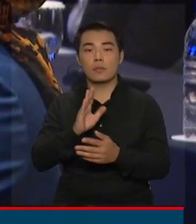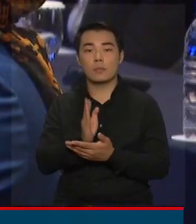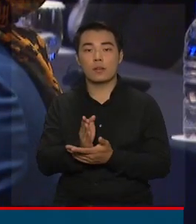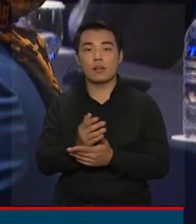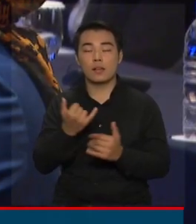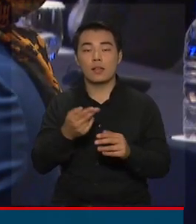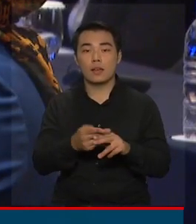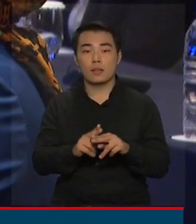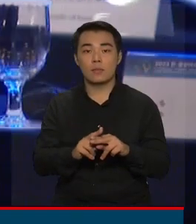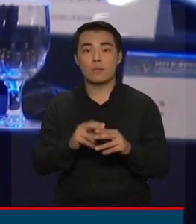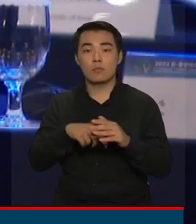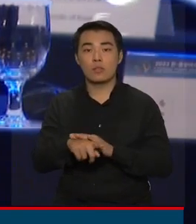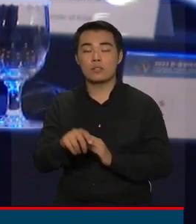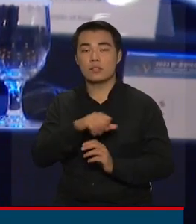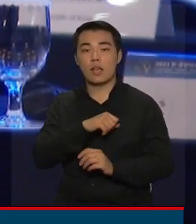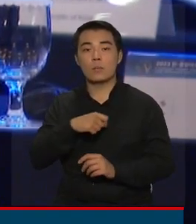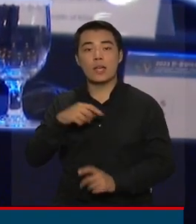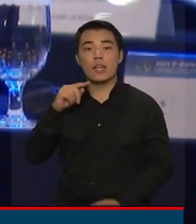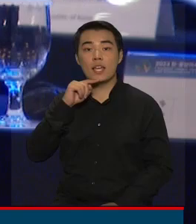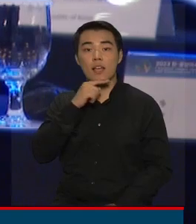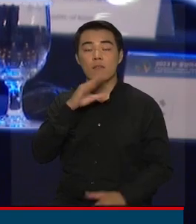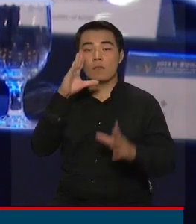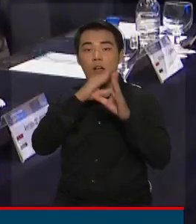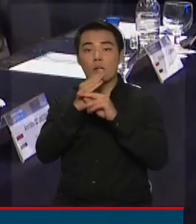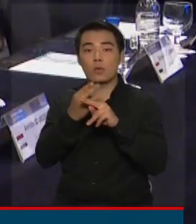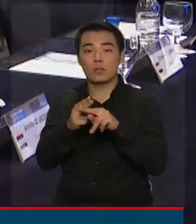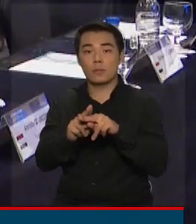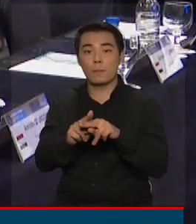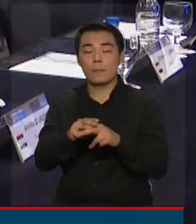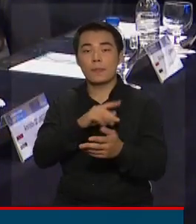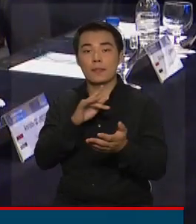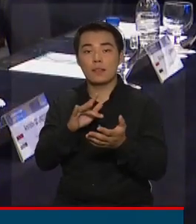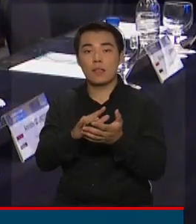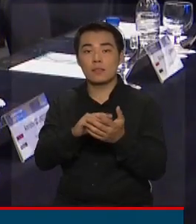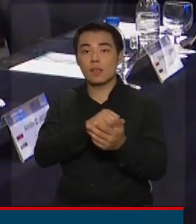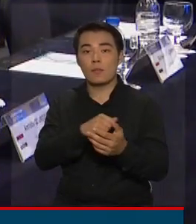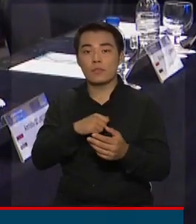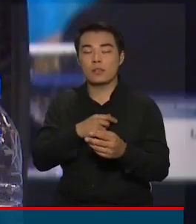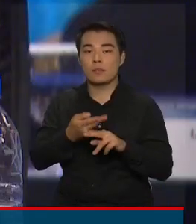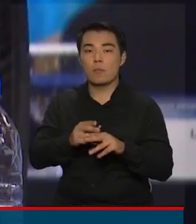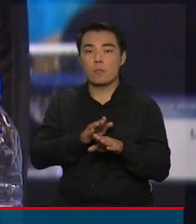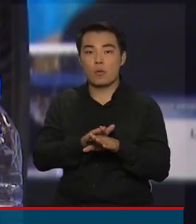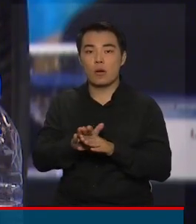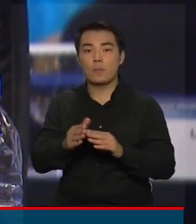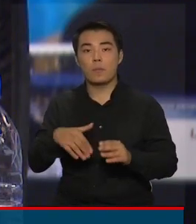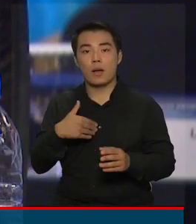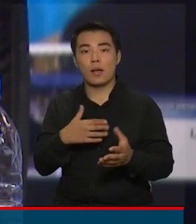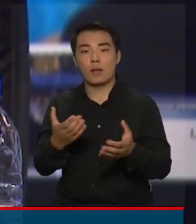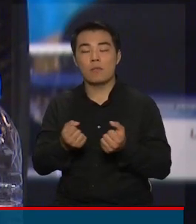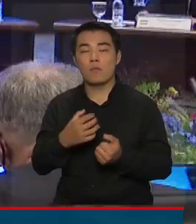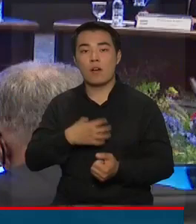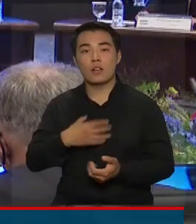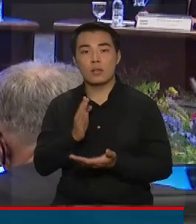Бұл ретте біздерге өз экономикалық мүмкіндіктерімізді, ортақ әлеуетімізді барынша пайдалану өте